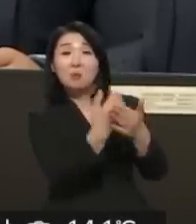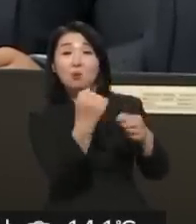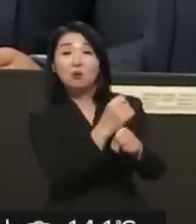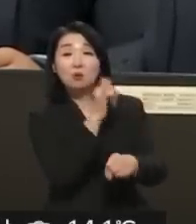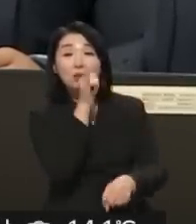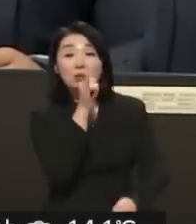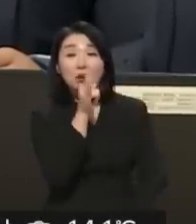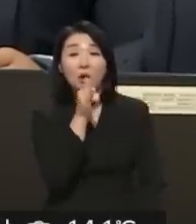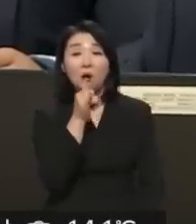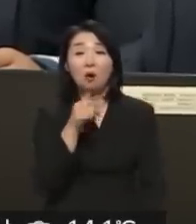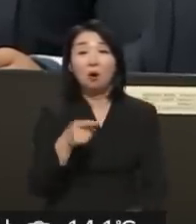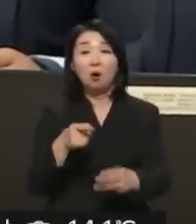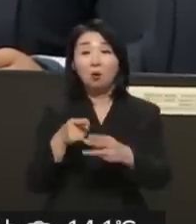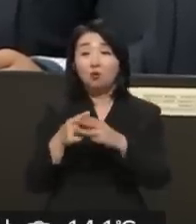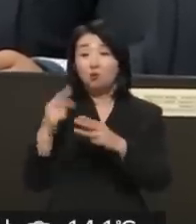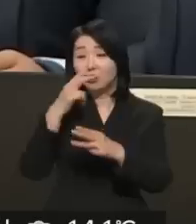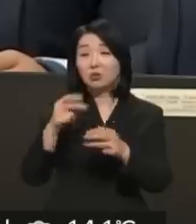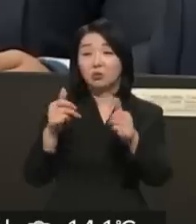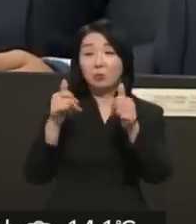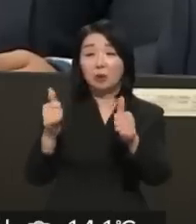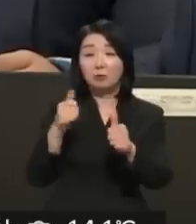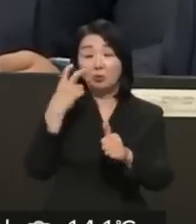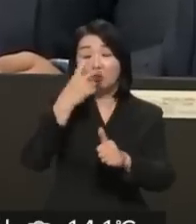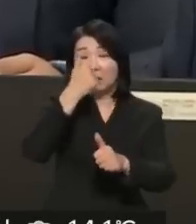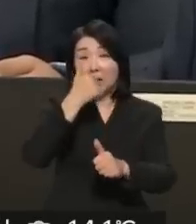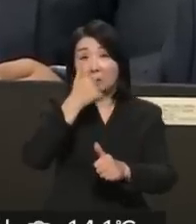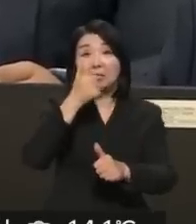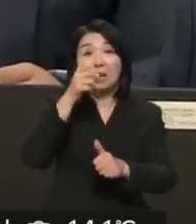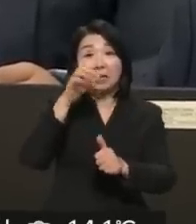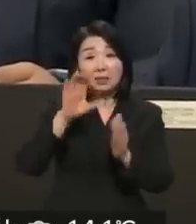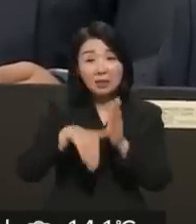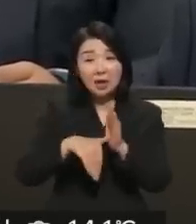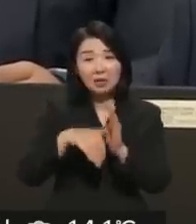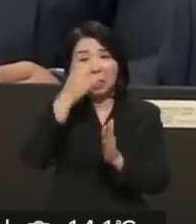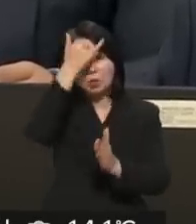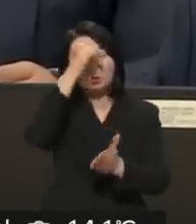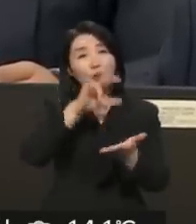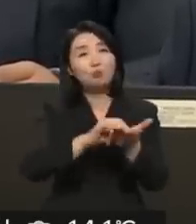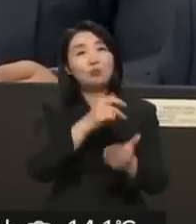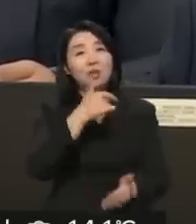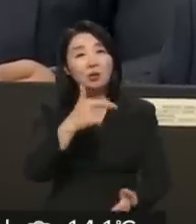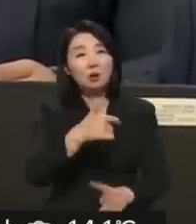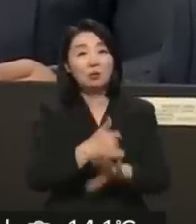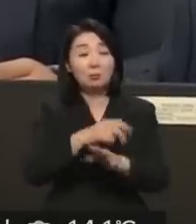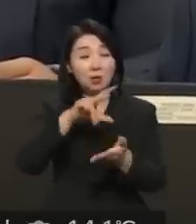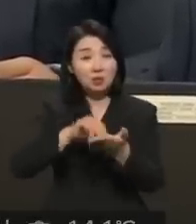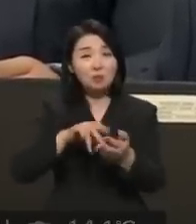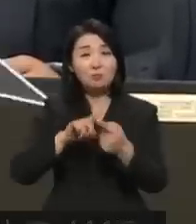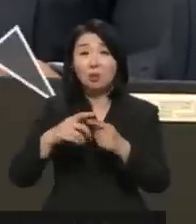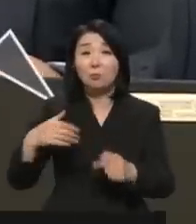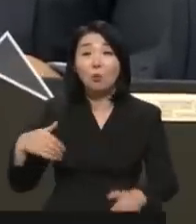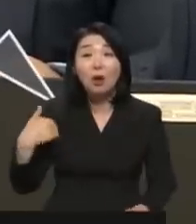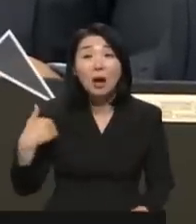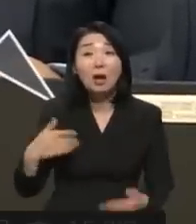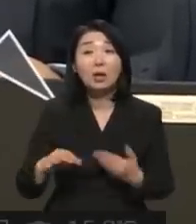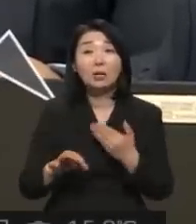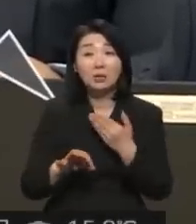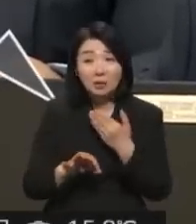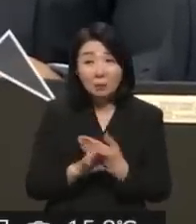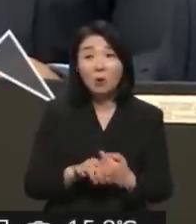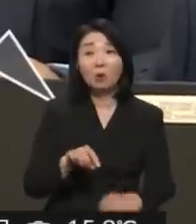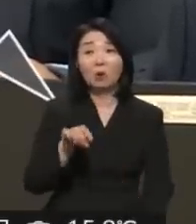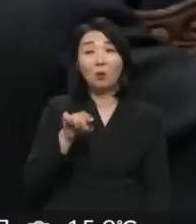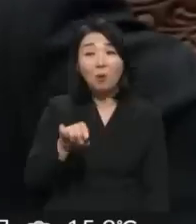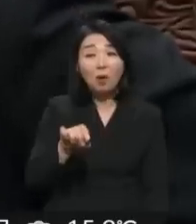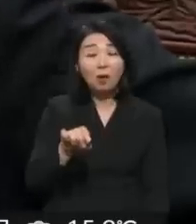이가 국정감사장에서 본인의 도덕성 문제에 대해서 문제가 발생됐으니 이 문제는 모르셨다면 이제는 알아볼